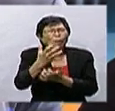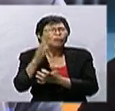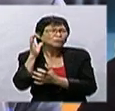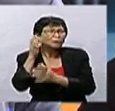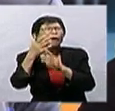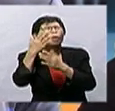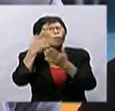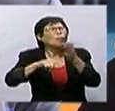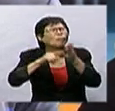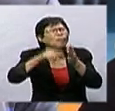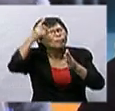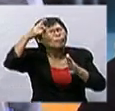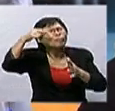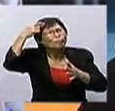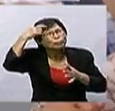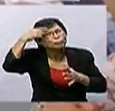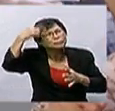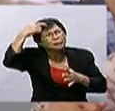daripada pihak defendant.